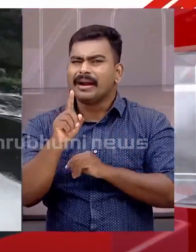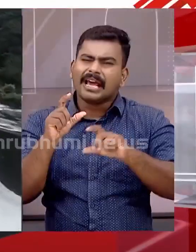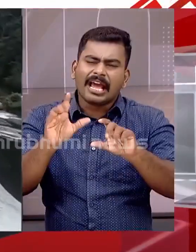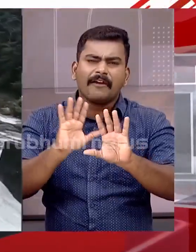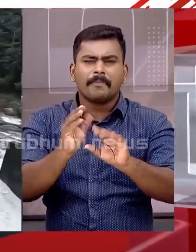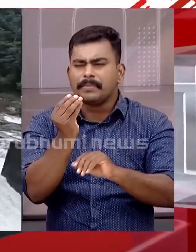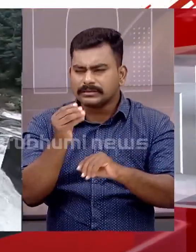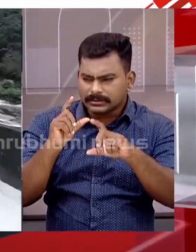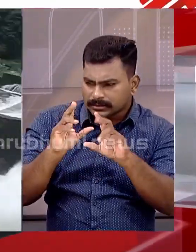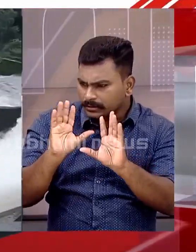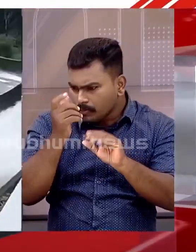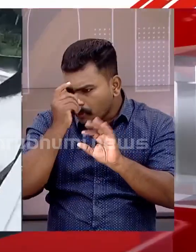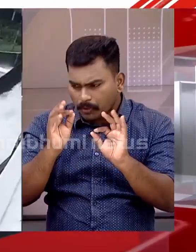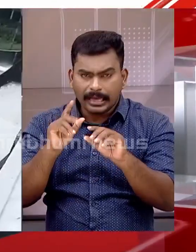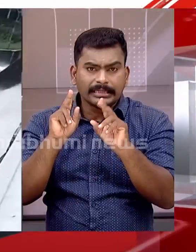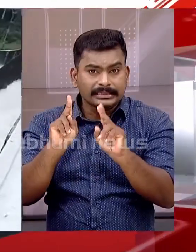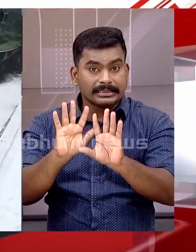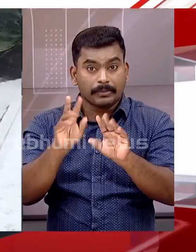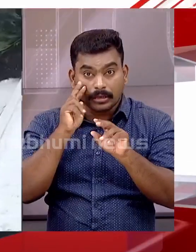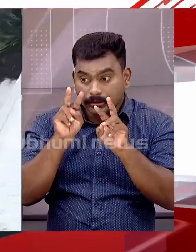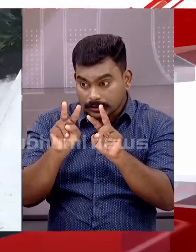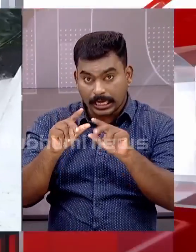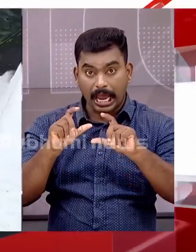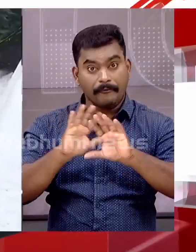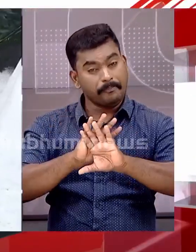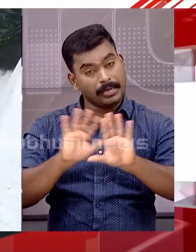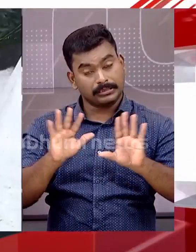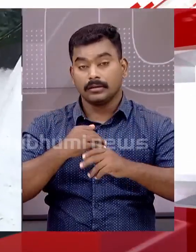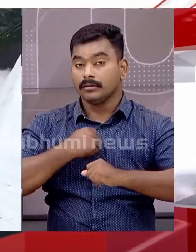സാധ്യതയൊന്നും കണക്കാക്കുന്നില്ല. എങ്കിൽ പോലും എല്ലാവരും ജാഗ്രത